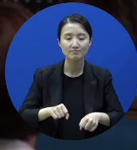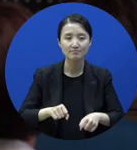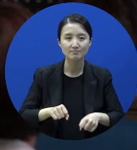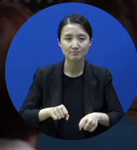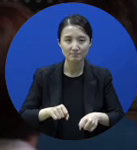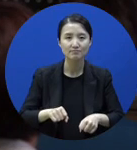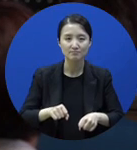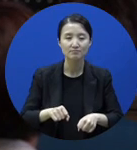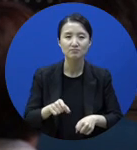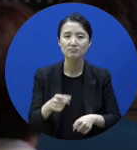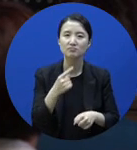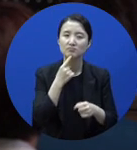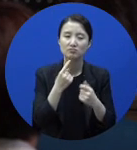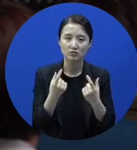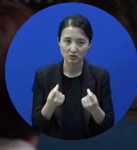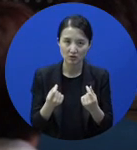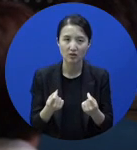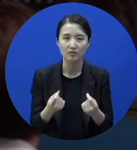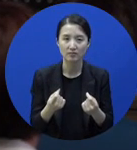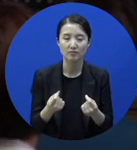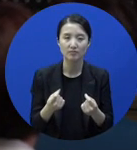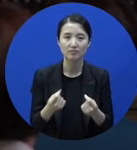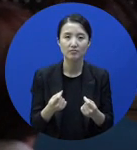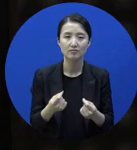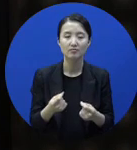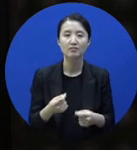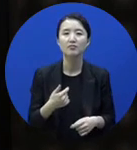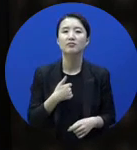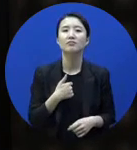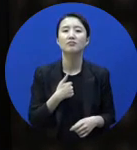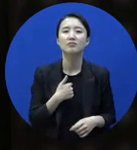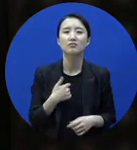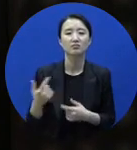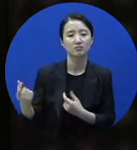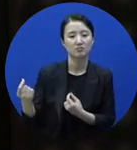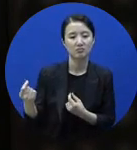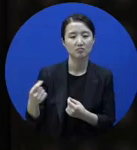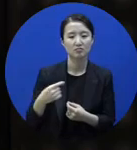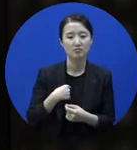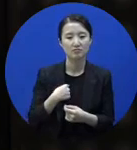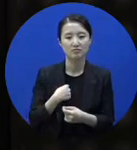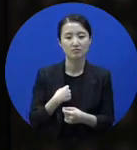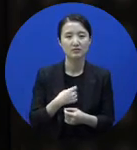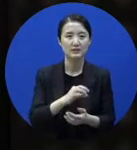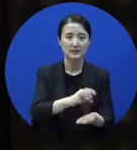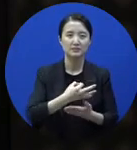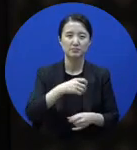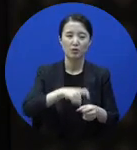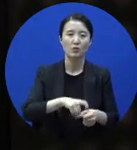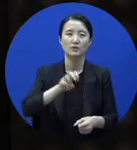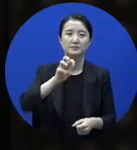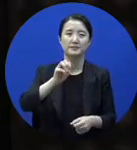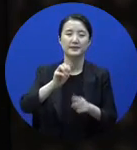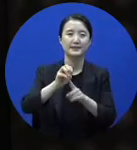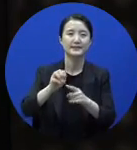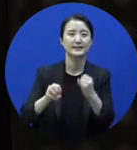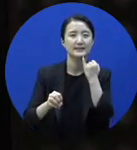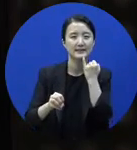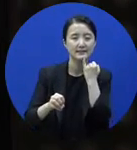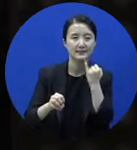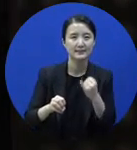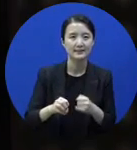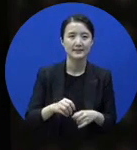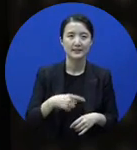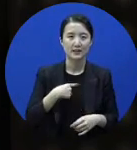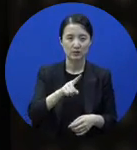중에 내가 새로운 것들을 얻을 수 있는 기회들이 있다고 생각해요. 그래서 저는 도전을 했고요. 그런 30만 원짜리를 여러 개를 막 만들어 놨더니 어떤